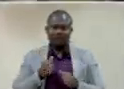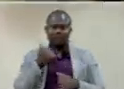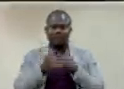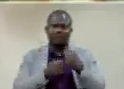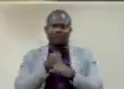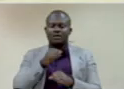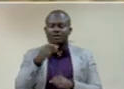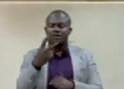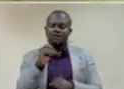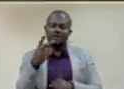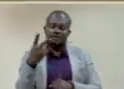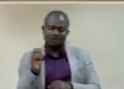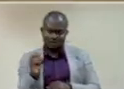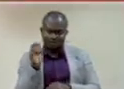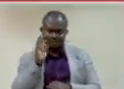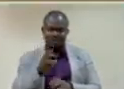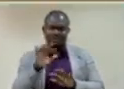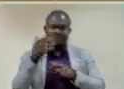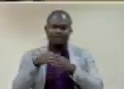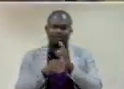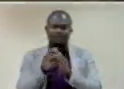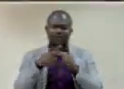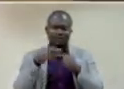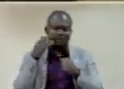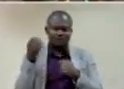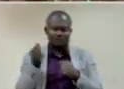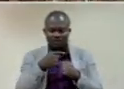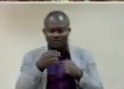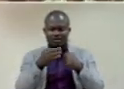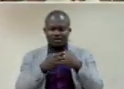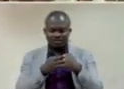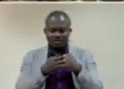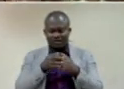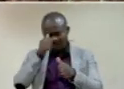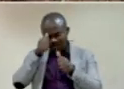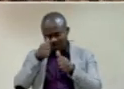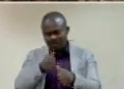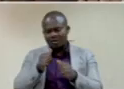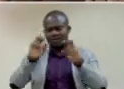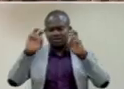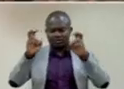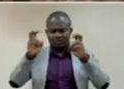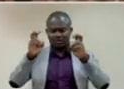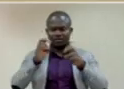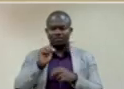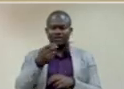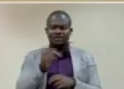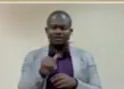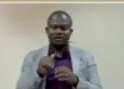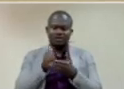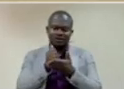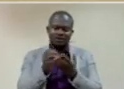wa 2020 uzizihizwa tariki ya 7 Kanama, hagendewe ku nsanganyamatsiko igira iti umuganura isoko